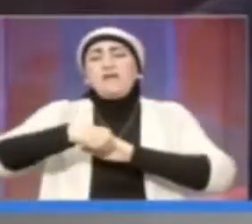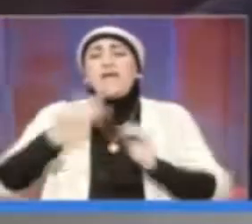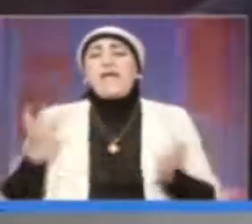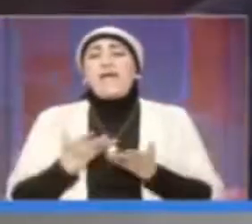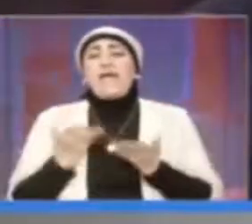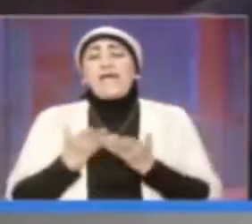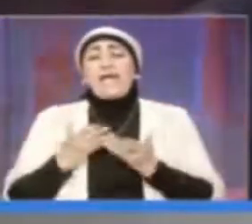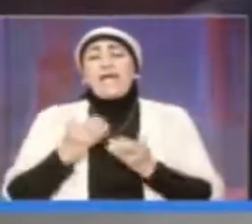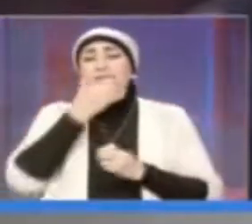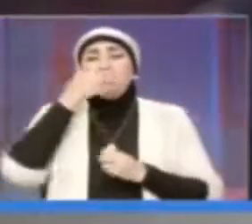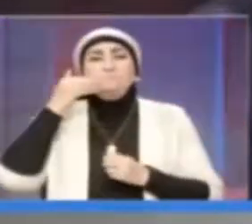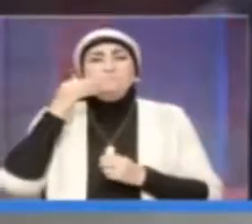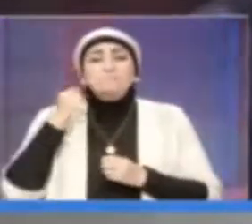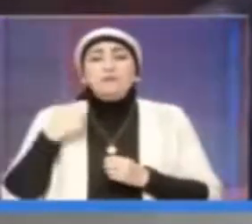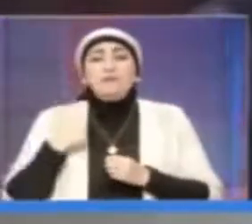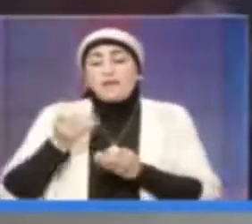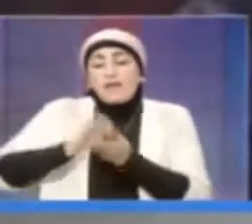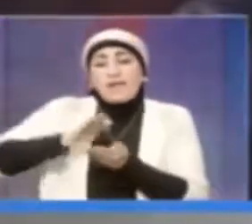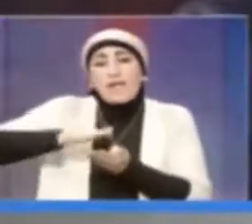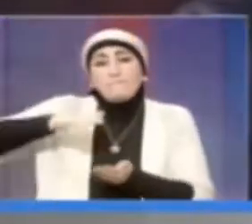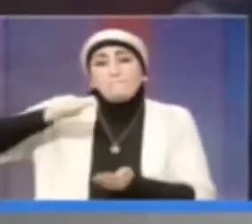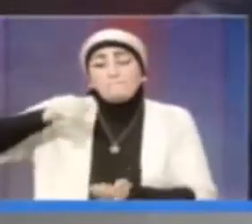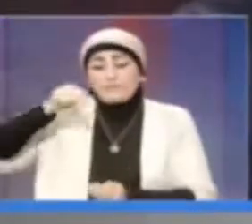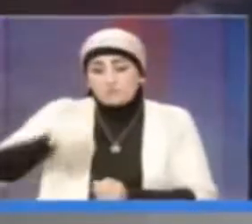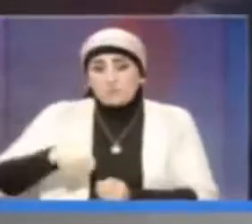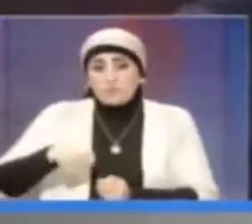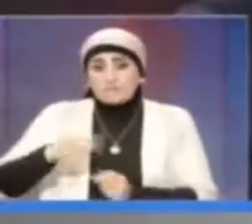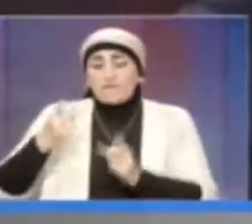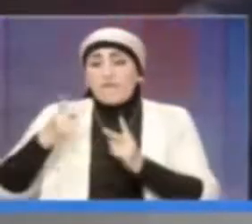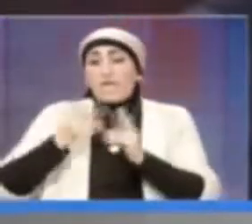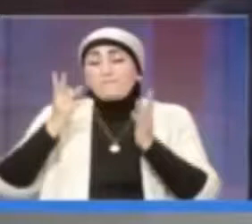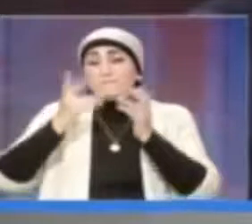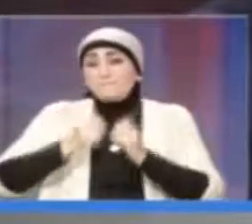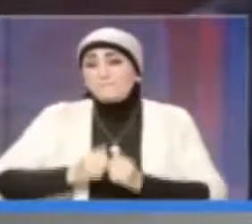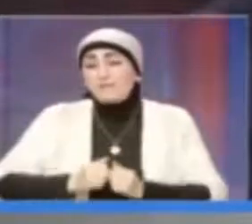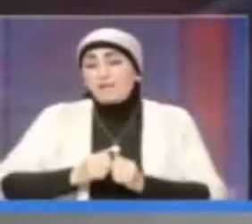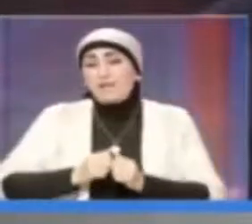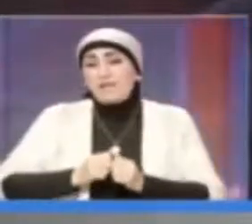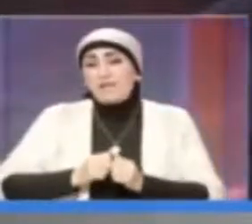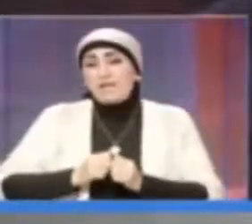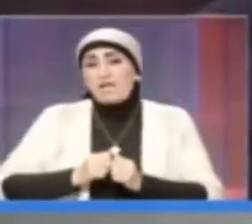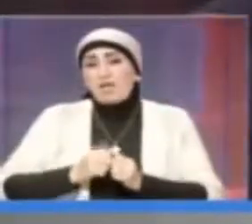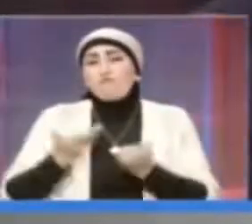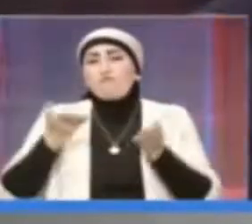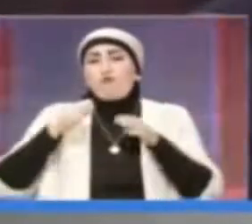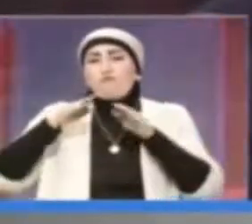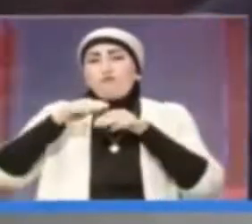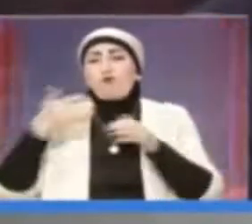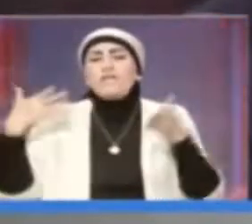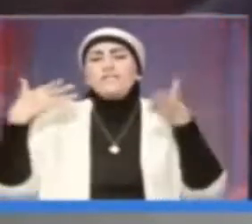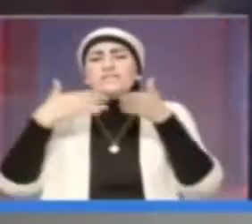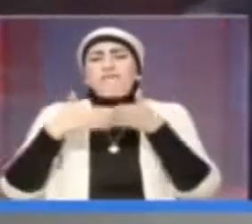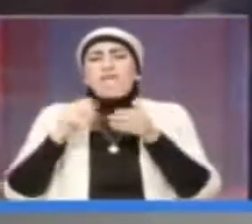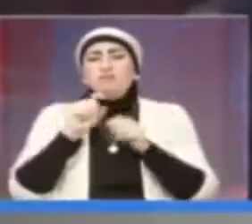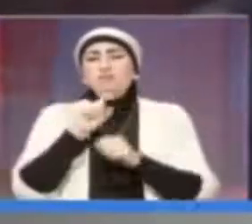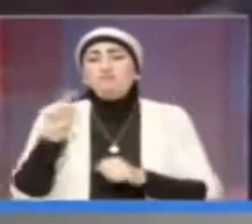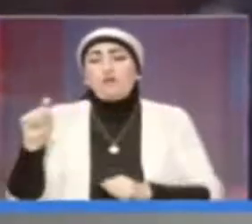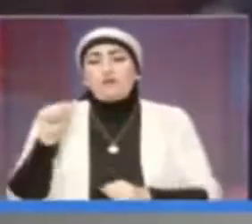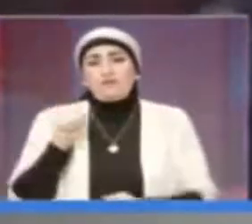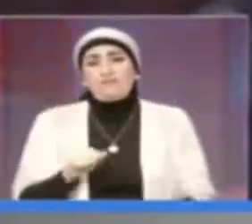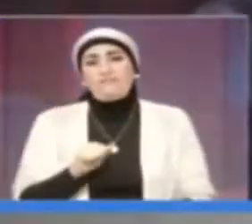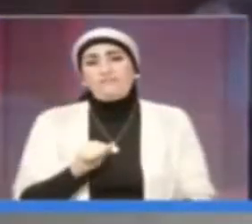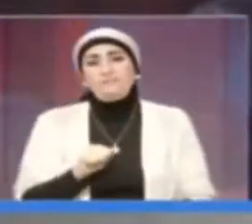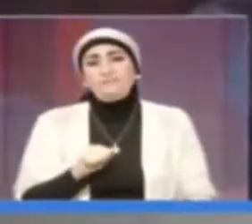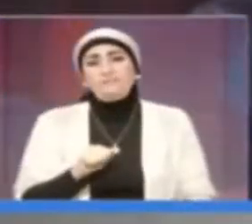العام، قمنا بجمع حتى الآن مبالغ إن شاء الله سنغطيها حتى نهاية الشهر،